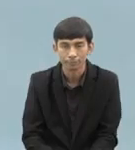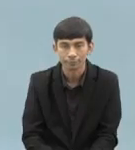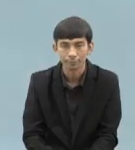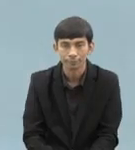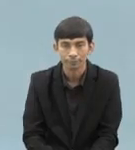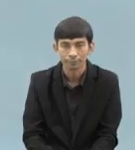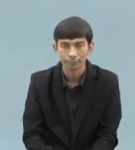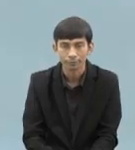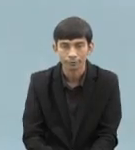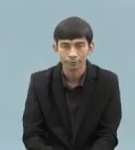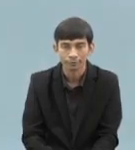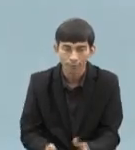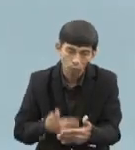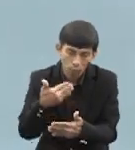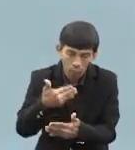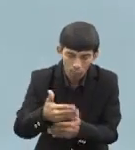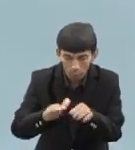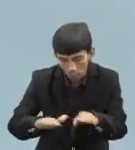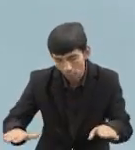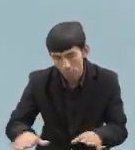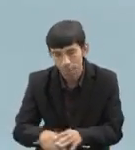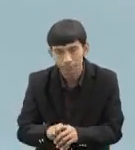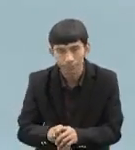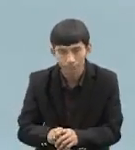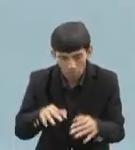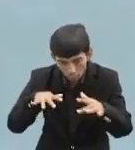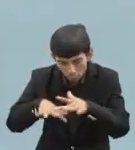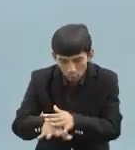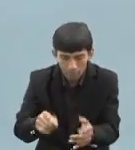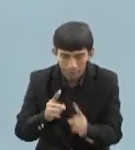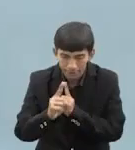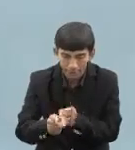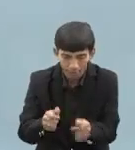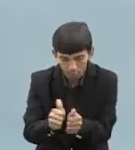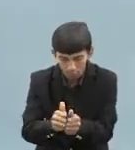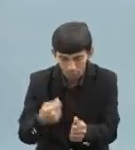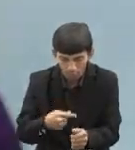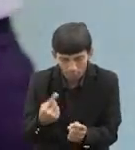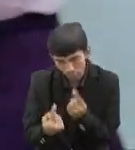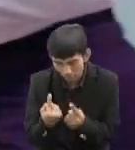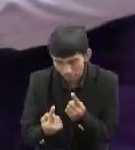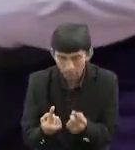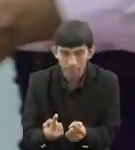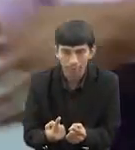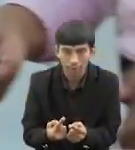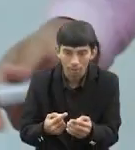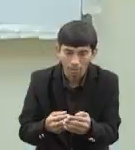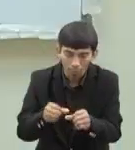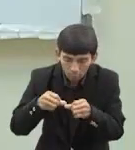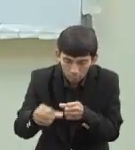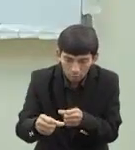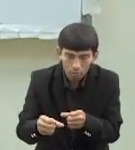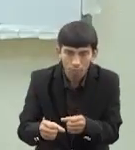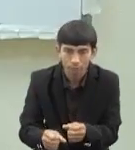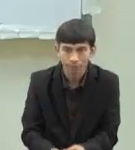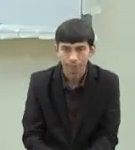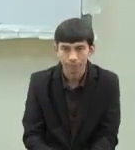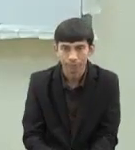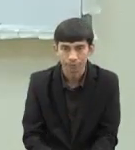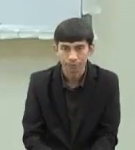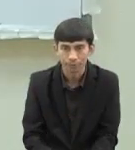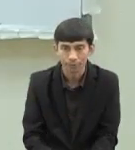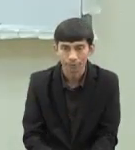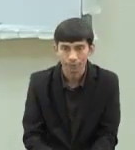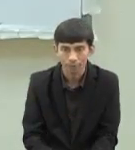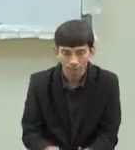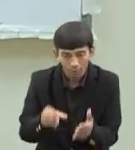Hello, bắn to bị ổn. Chà con bàn cho rùm chào chú mùi nợ cừu. Thưa ca bắt tiếng tốt. Dùng bắn to cho tư. À